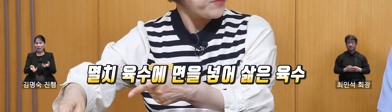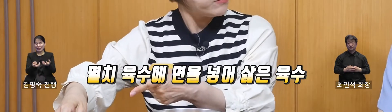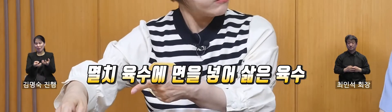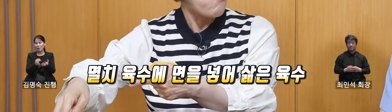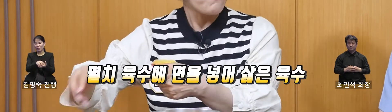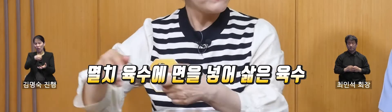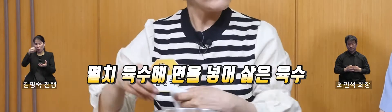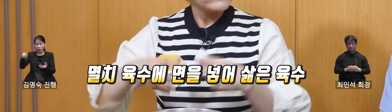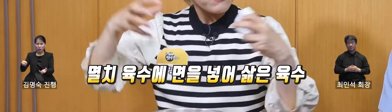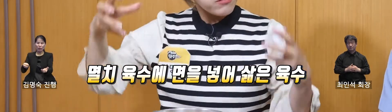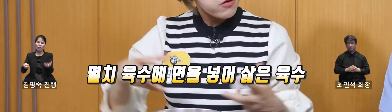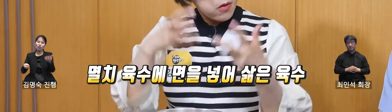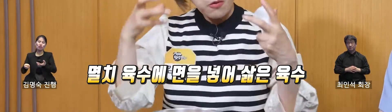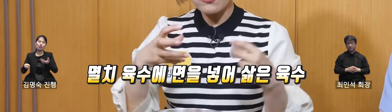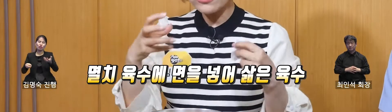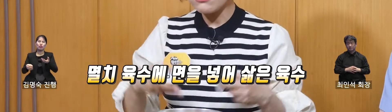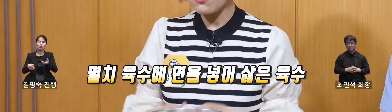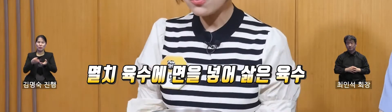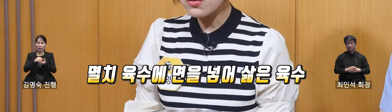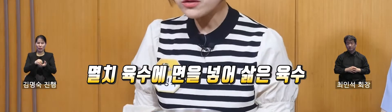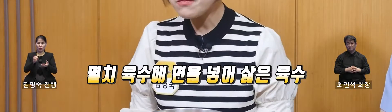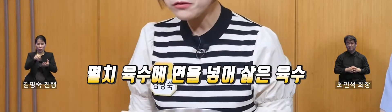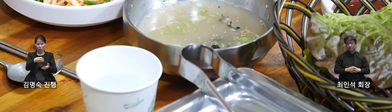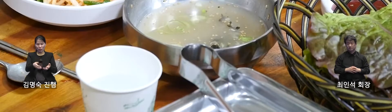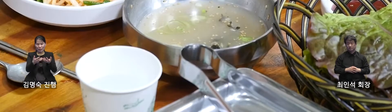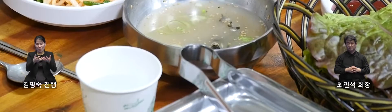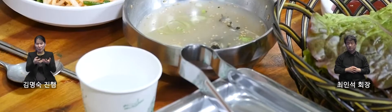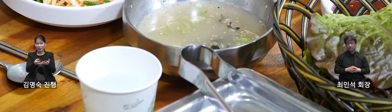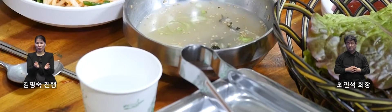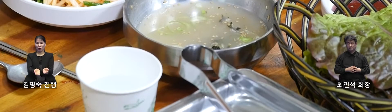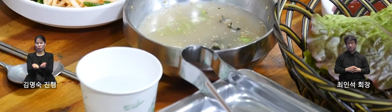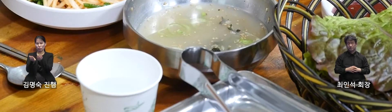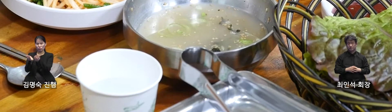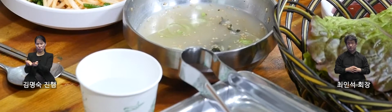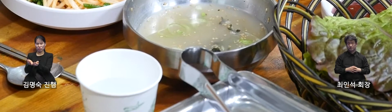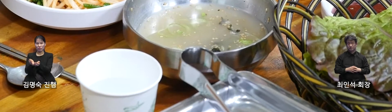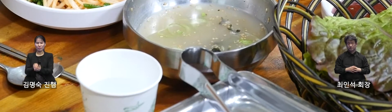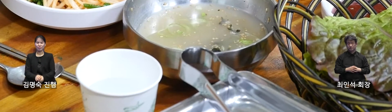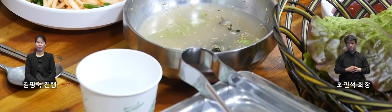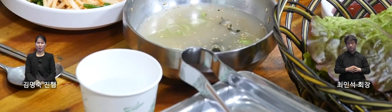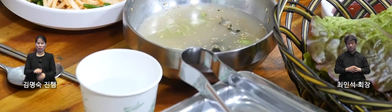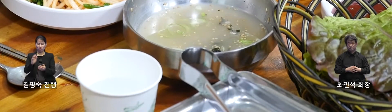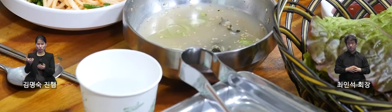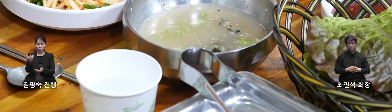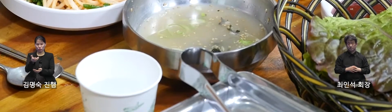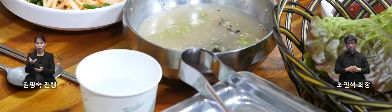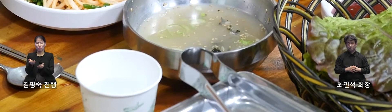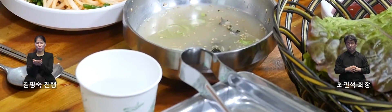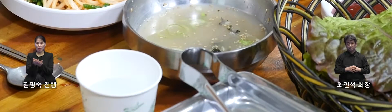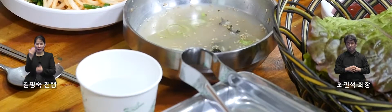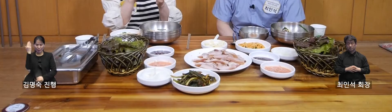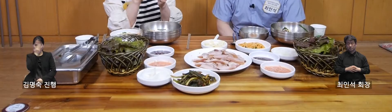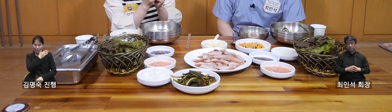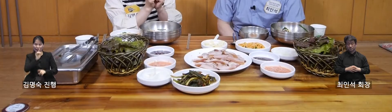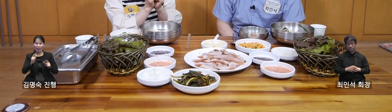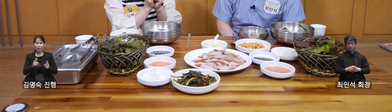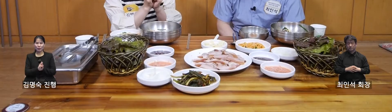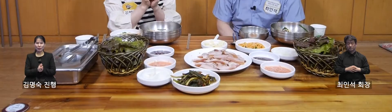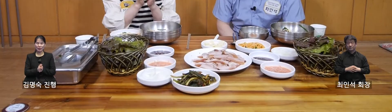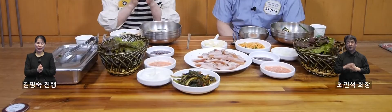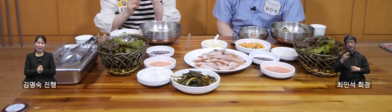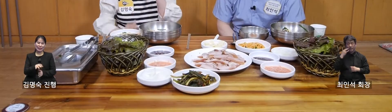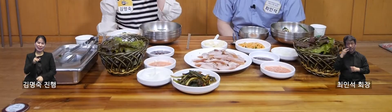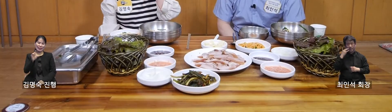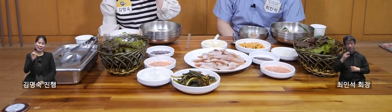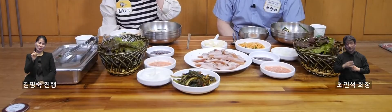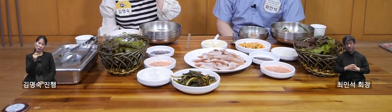같아요. 면을 한번 거기다가 호로록 삶아서 그냥 국물이 맑은 게 아니라 살짝 걸쭉한.